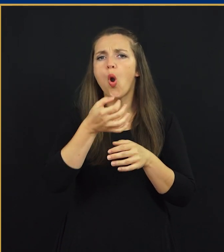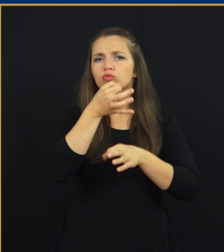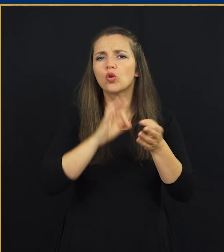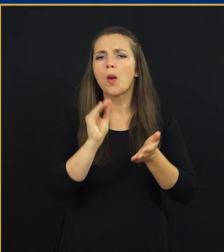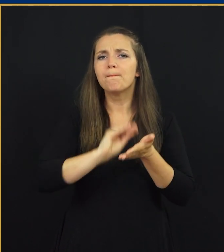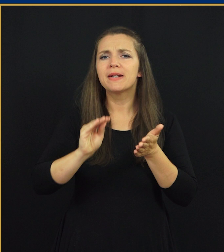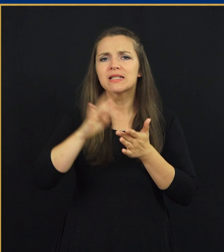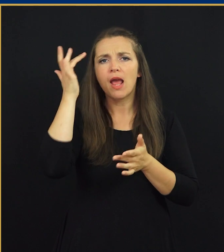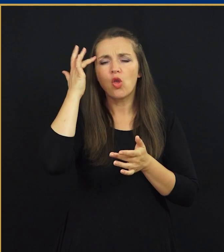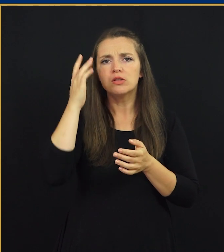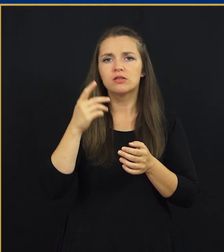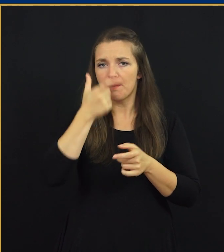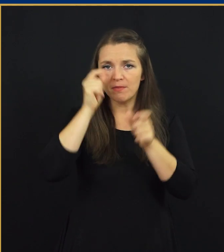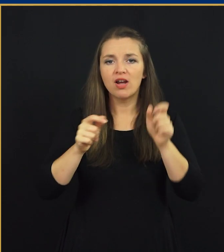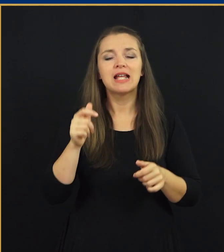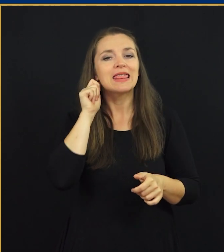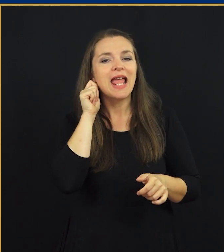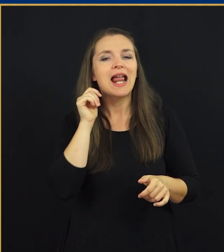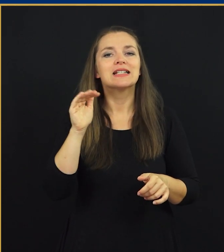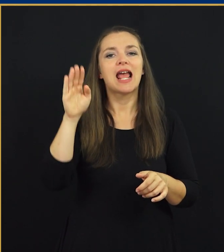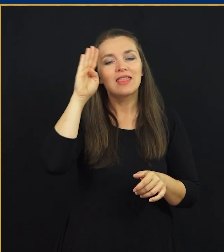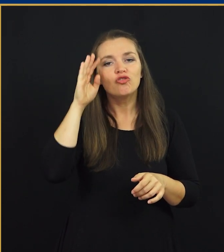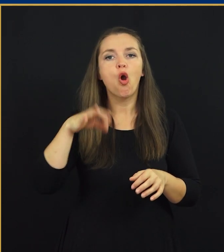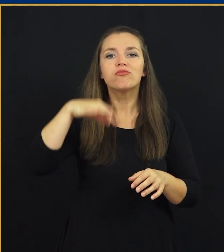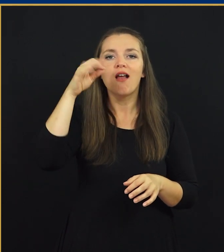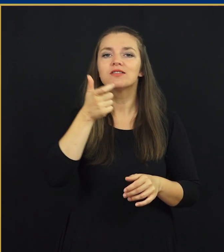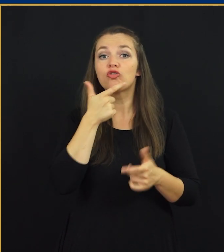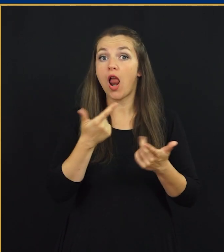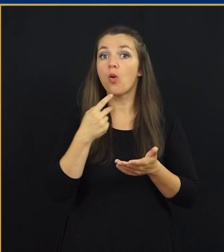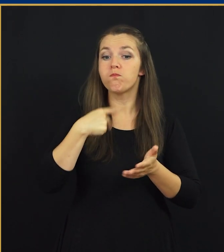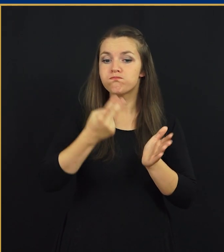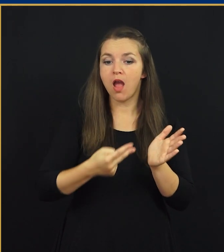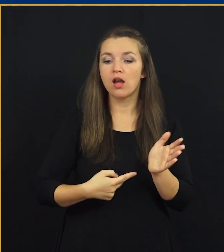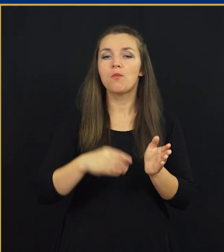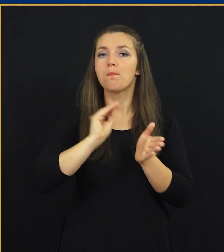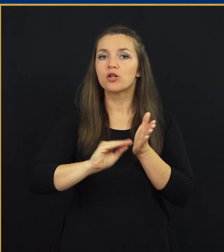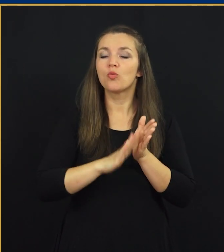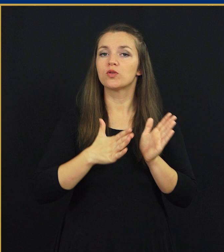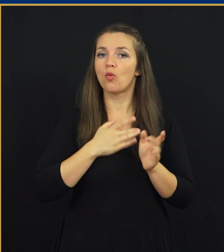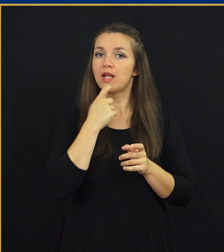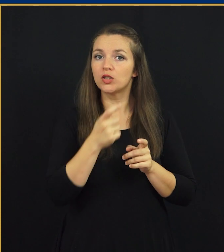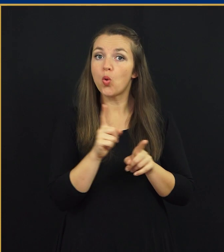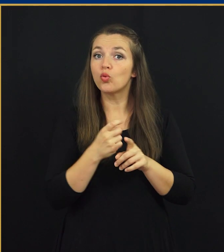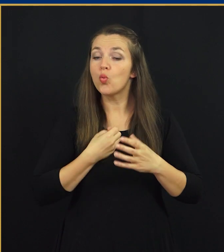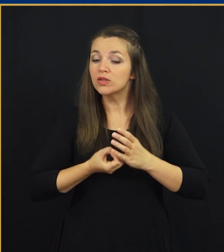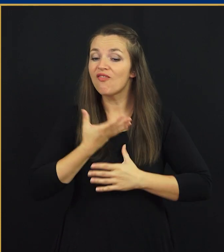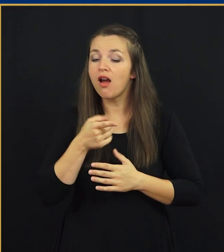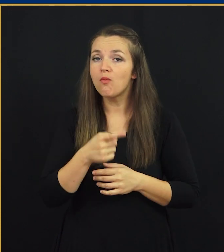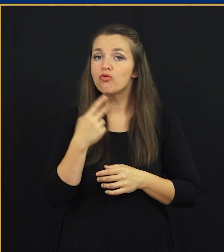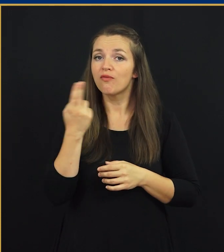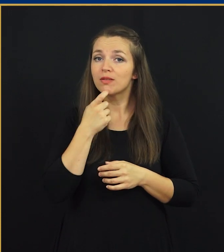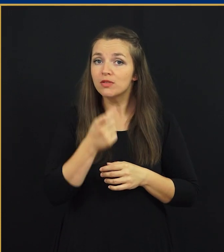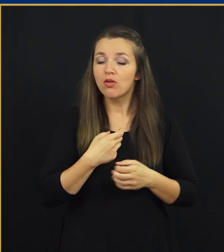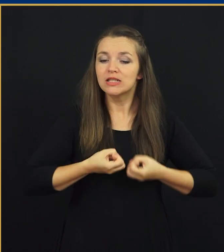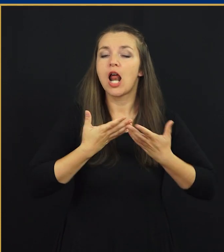prebivalstva. Deklice in dečki, odrasli in starejši lahko beremo in pišemo v svojem jeziku, v njem ustvarjamo in